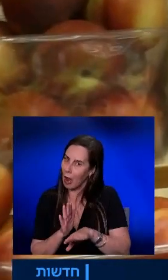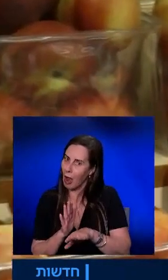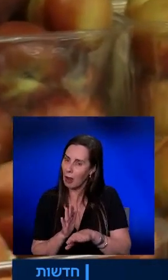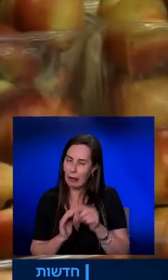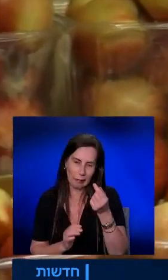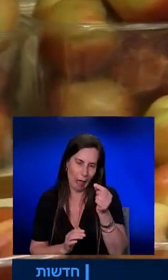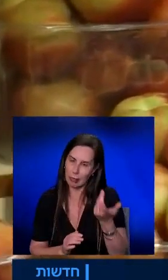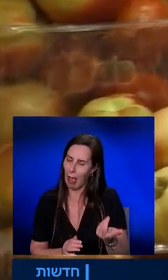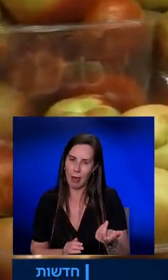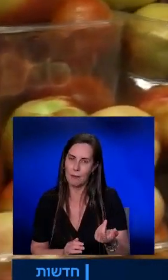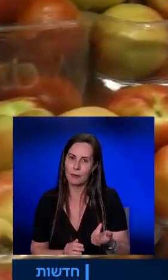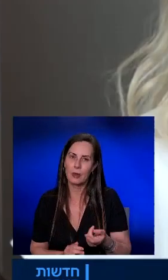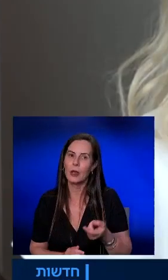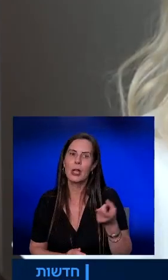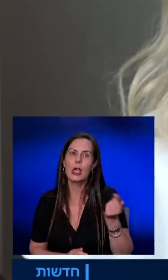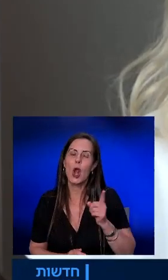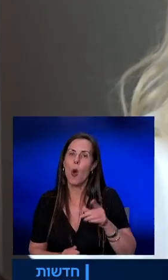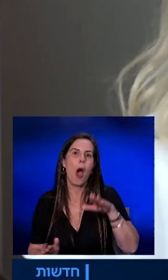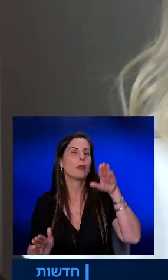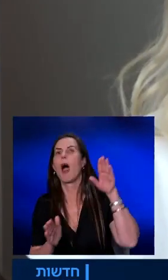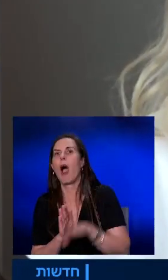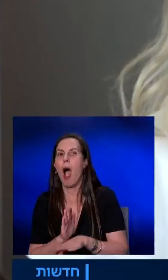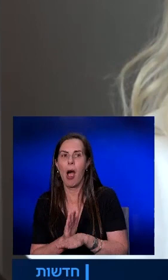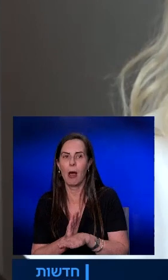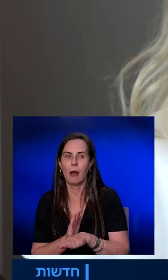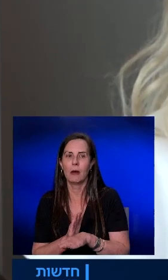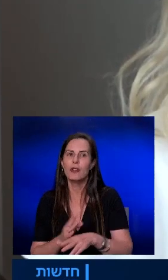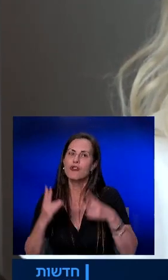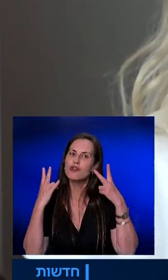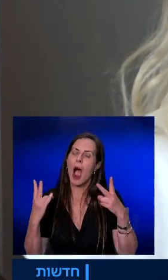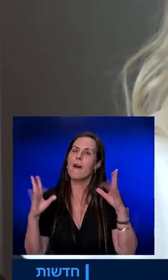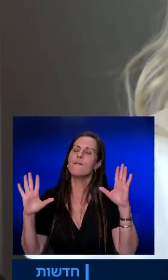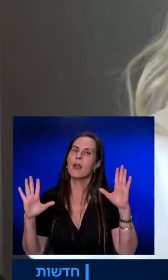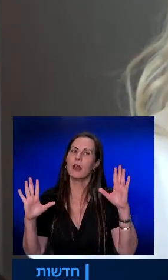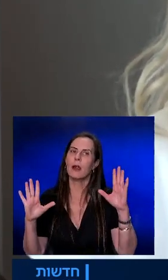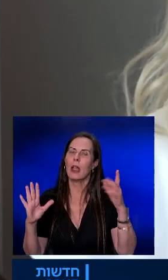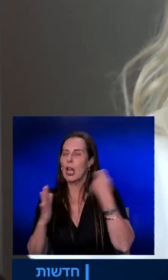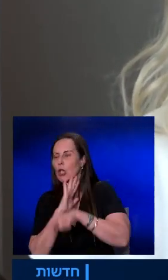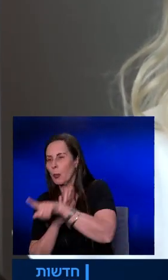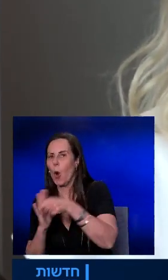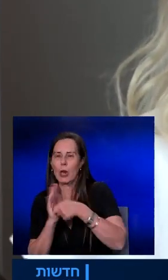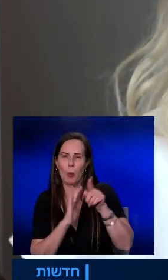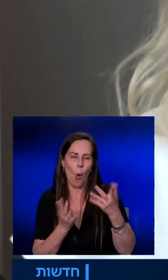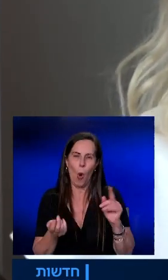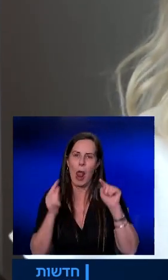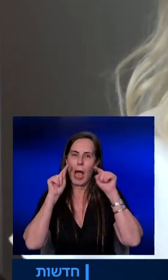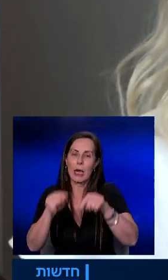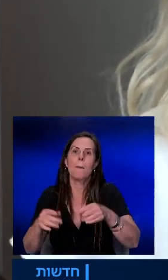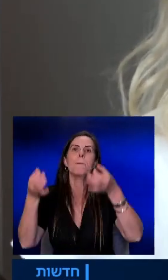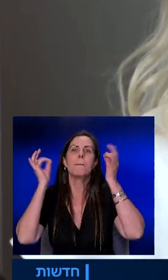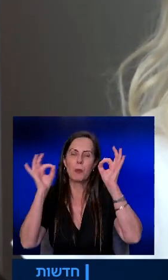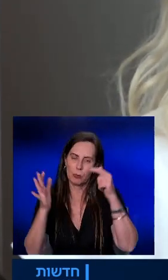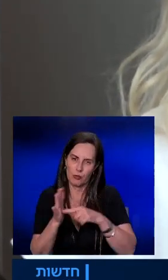מינורית ובשקלים בודדים, היא בטח לא משהו שאולי כדאי לשקול בשבילו לפצל קנייה או להגיע באופן